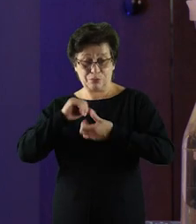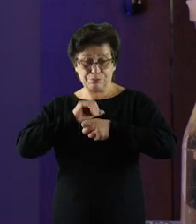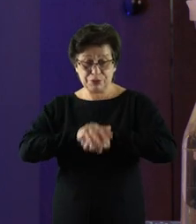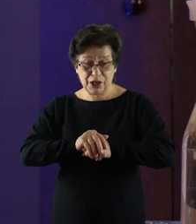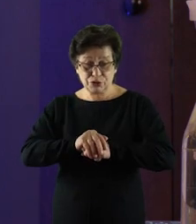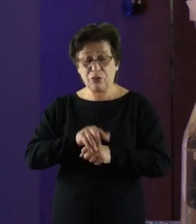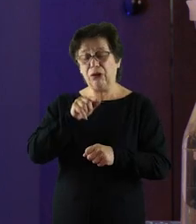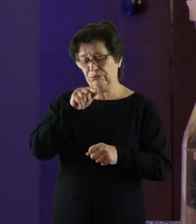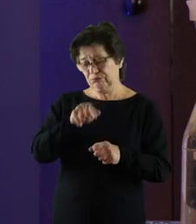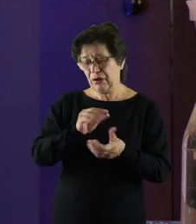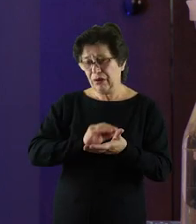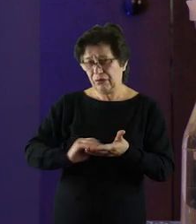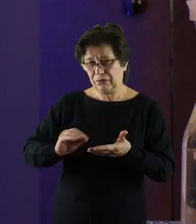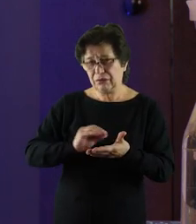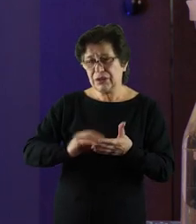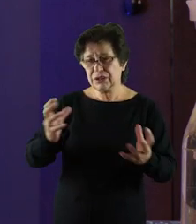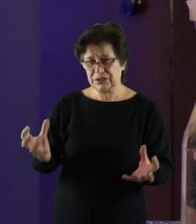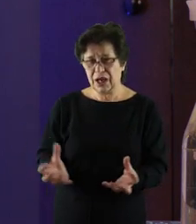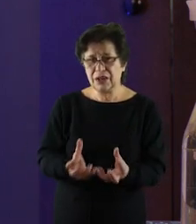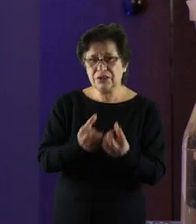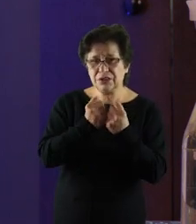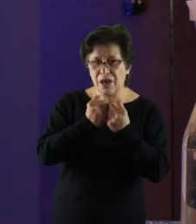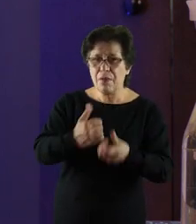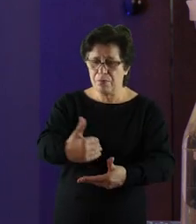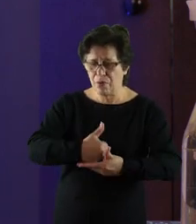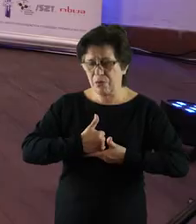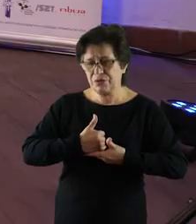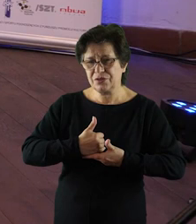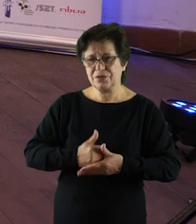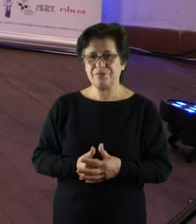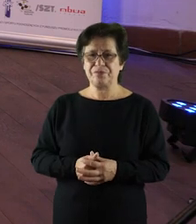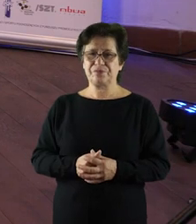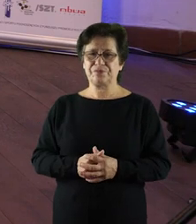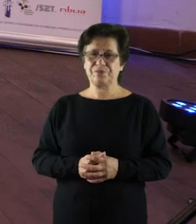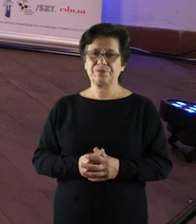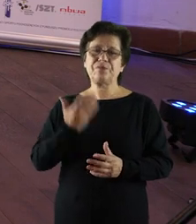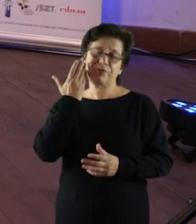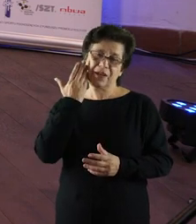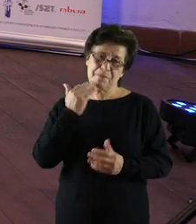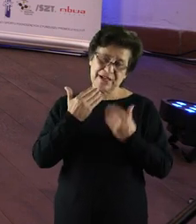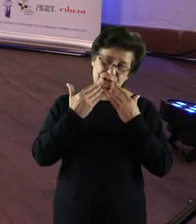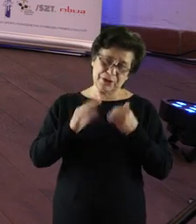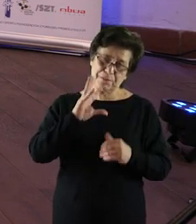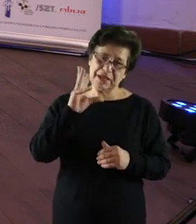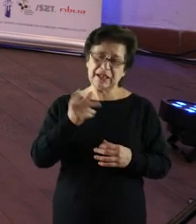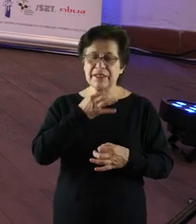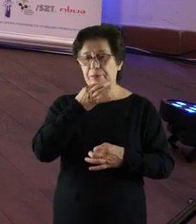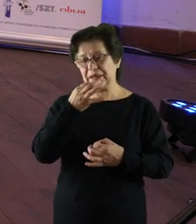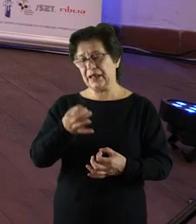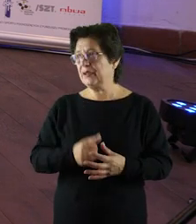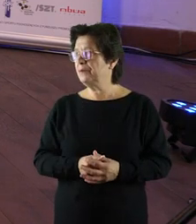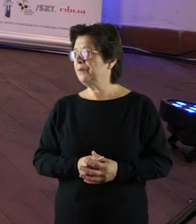niejedną radę, często lepszą od tej, którą ma dla was internet. Bardzo dziękuję za piękne pytanie, Laurze.